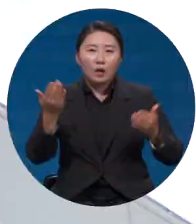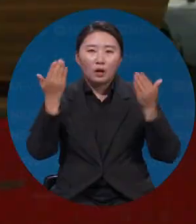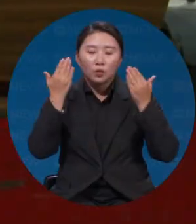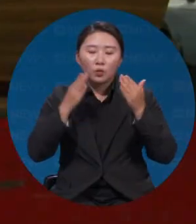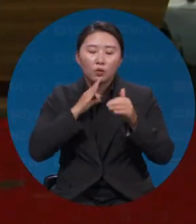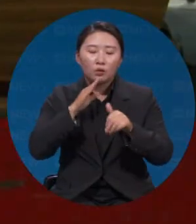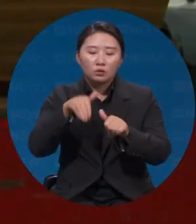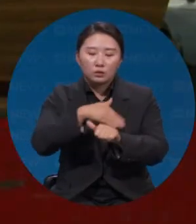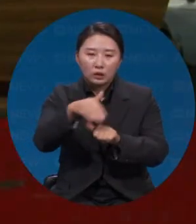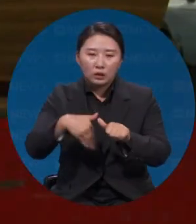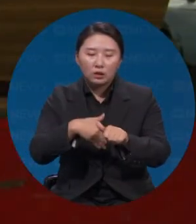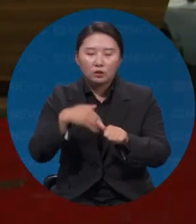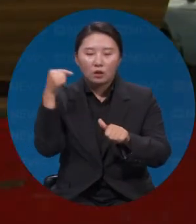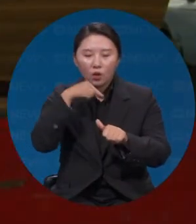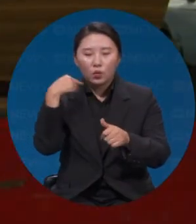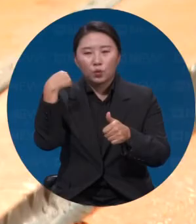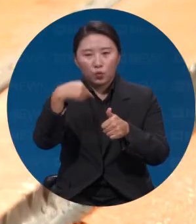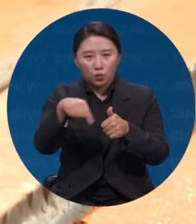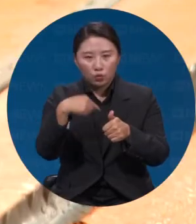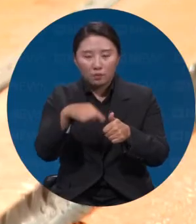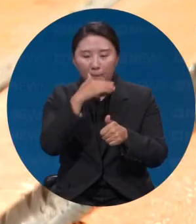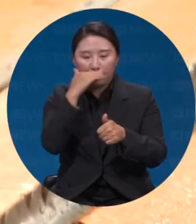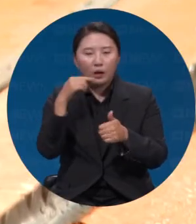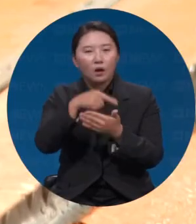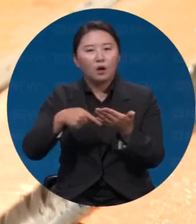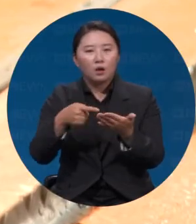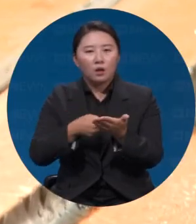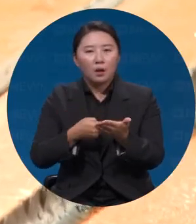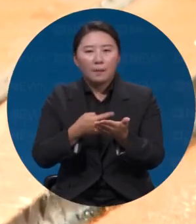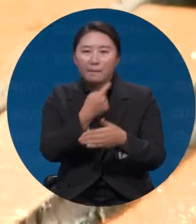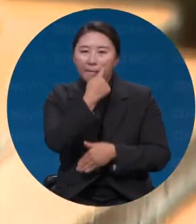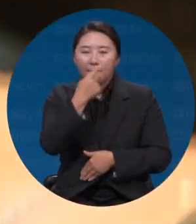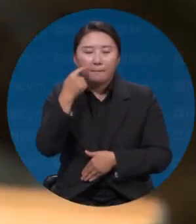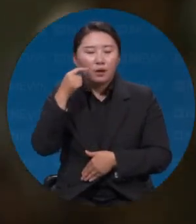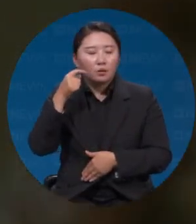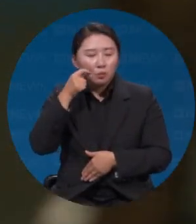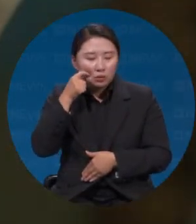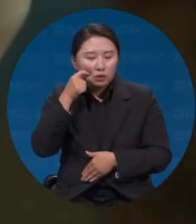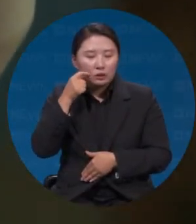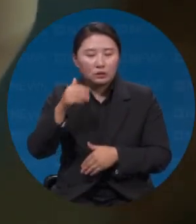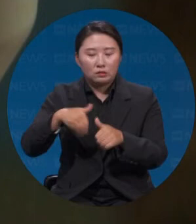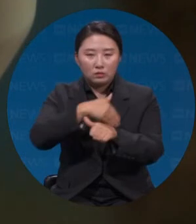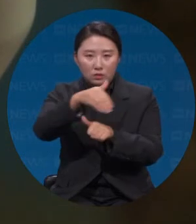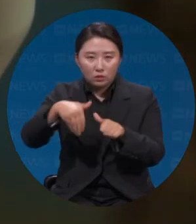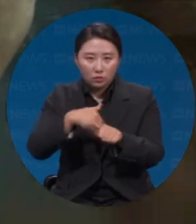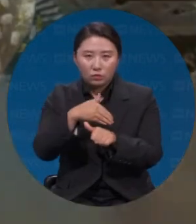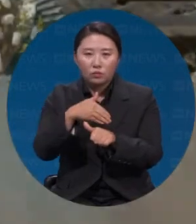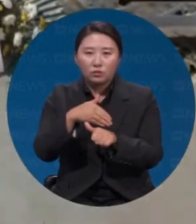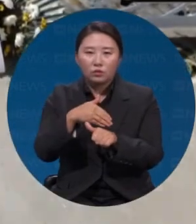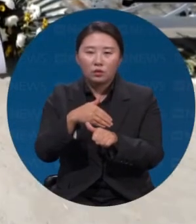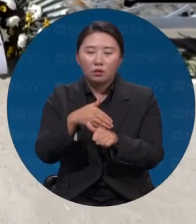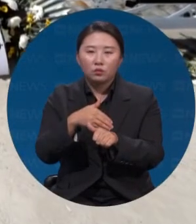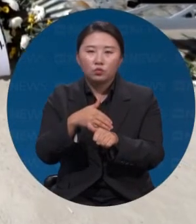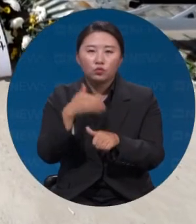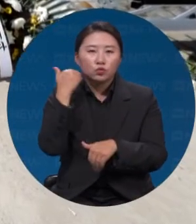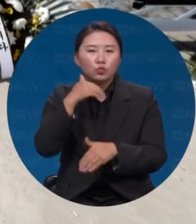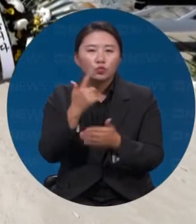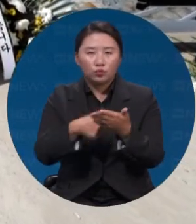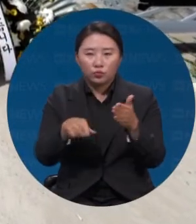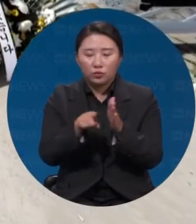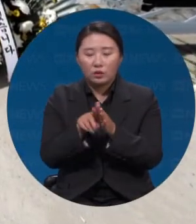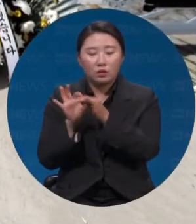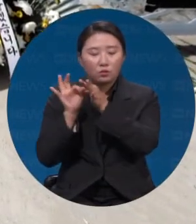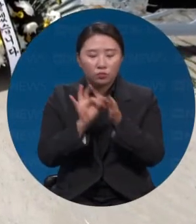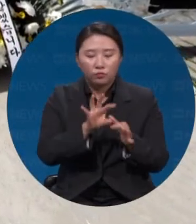현장에선 체계적인 교육도 정당한 보상도 보장하지 못하는 어정쩡한 현장실습 제도가 도대체 누굴 위해